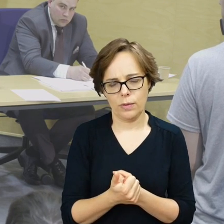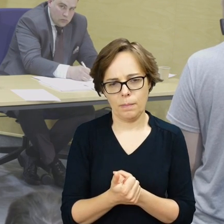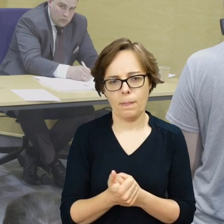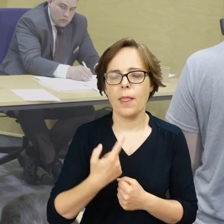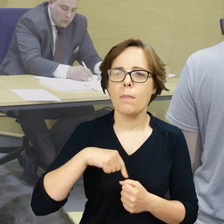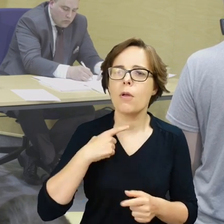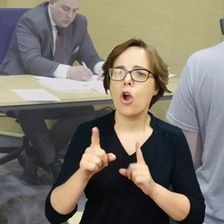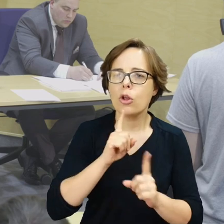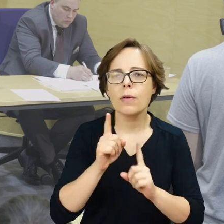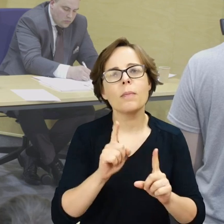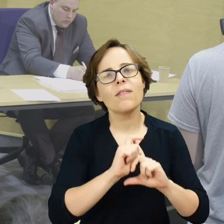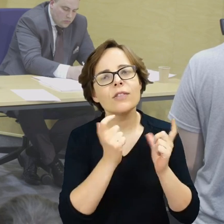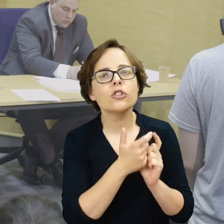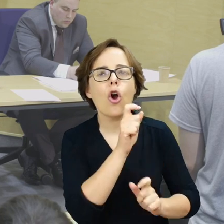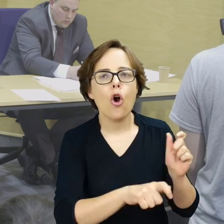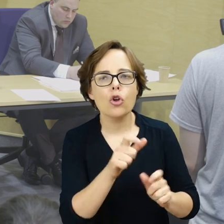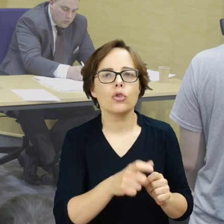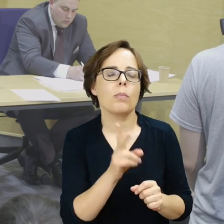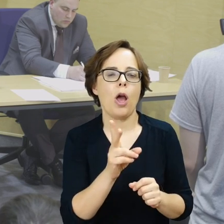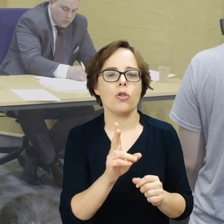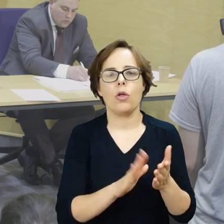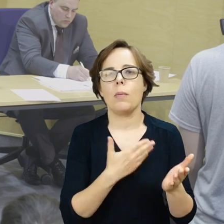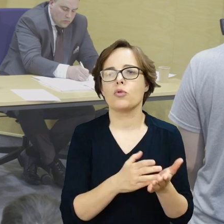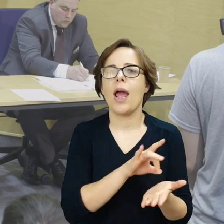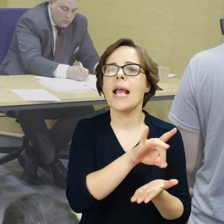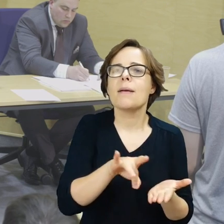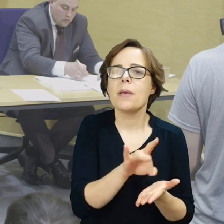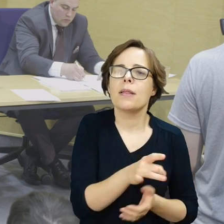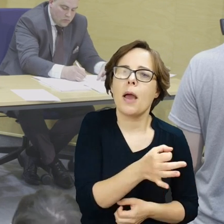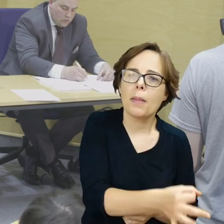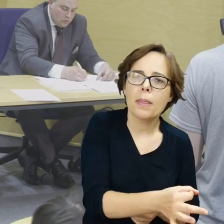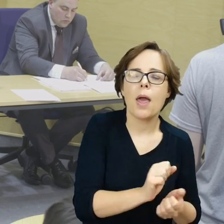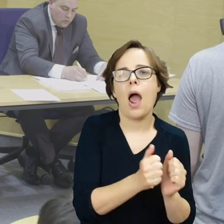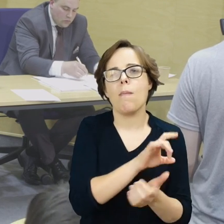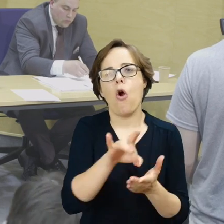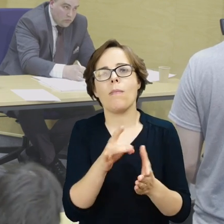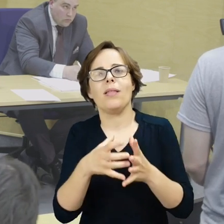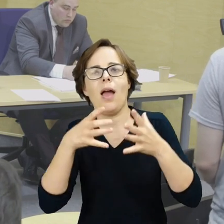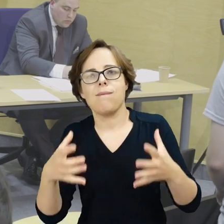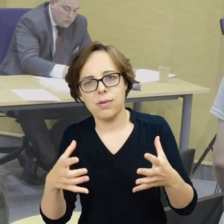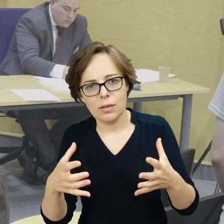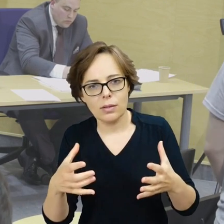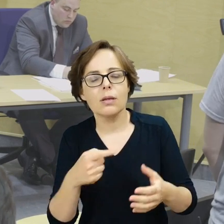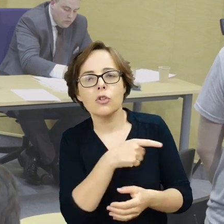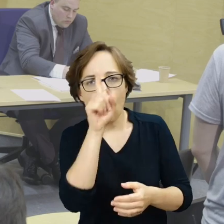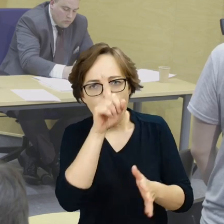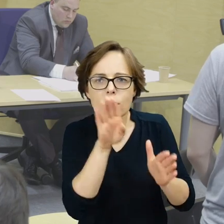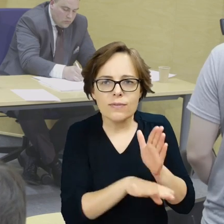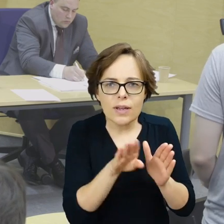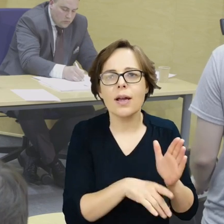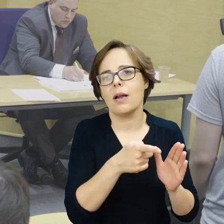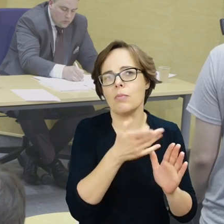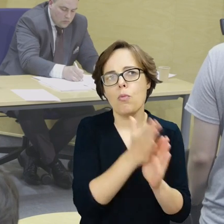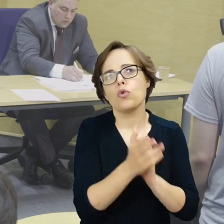tych osobach, którzy na poziomie małej i dużej gminy, w jakiej aktualnie jesteśmy, w końcu zaczynają interesować się